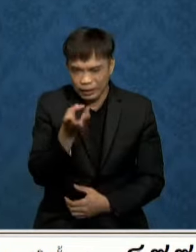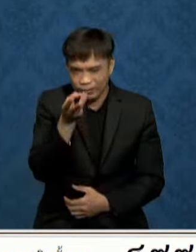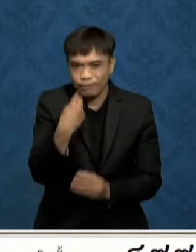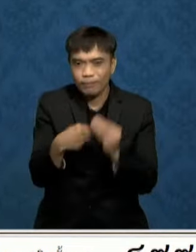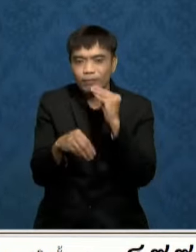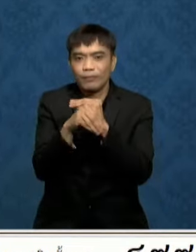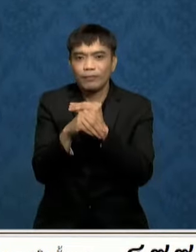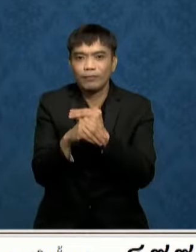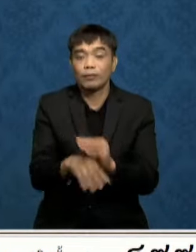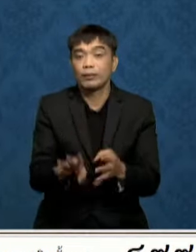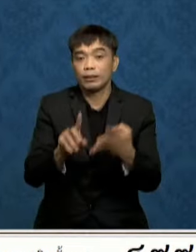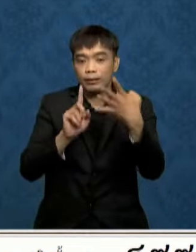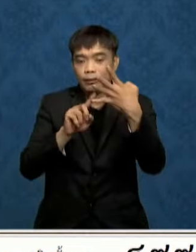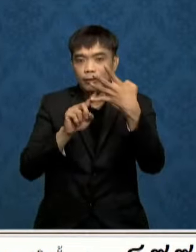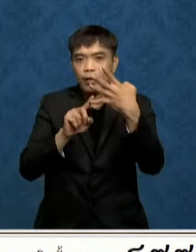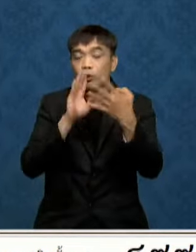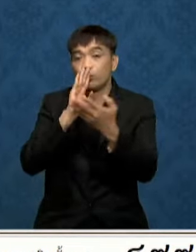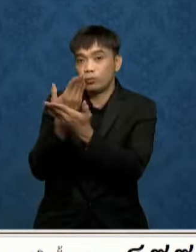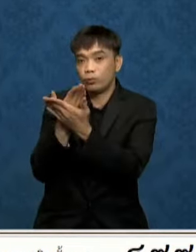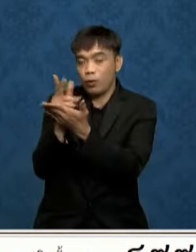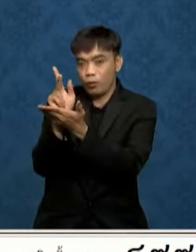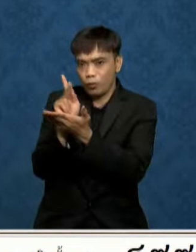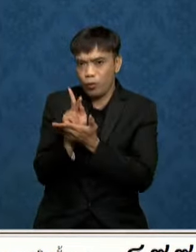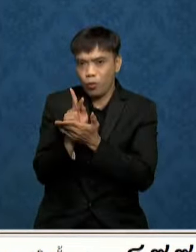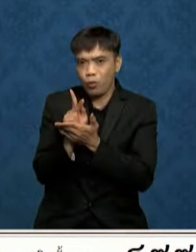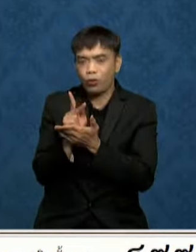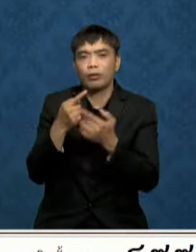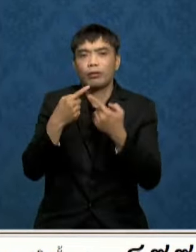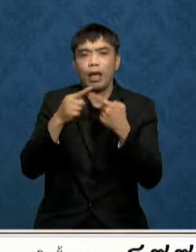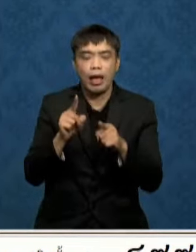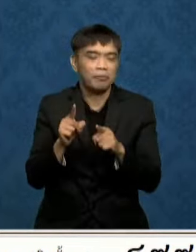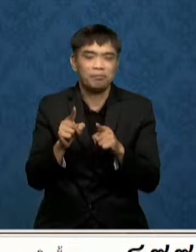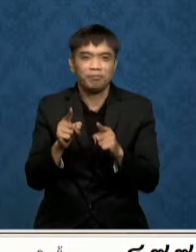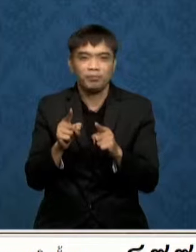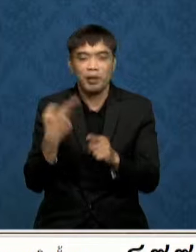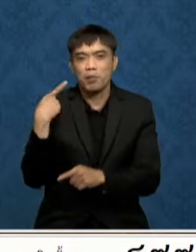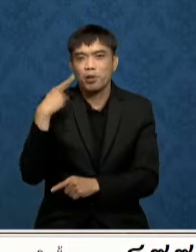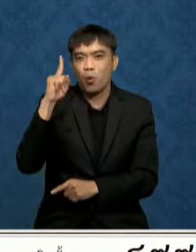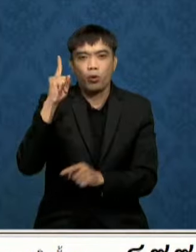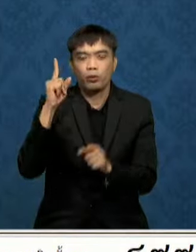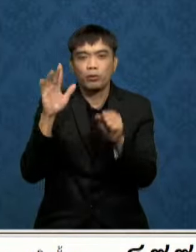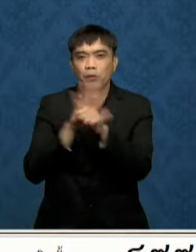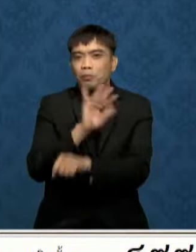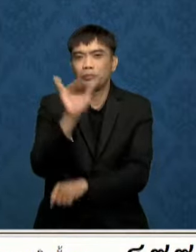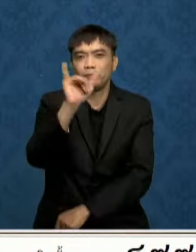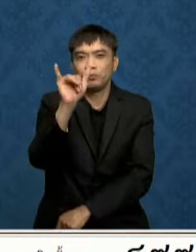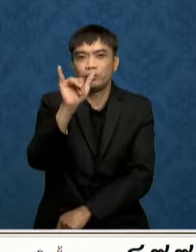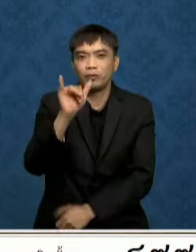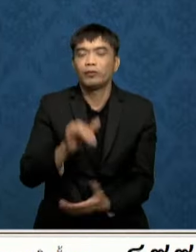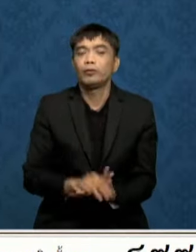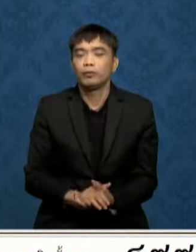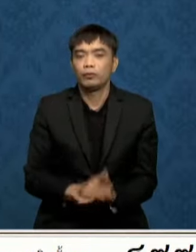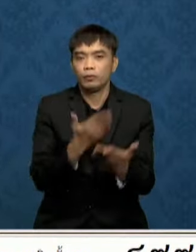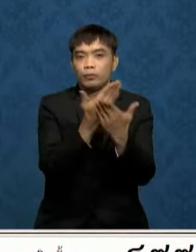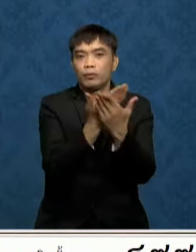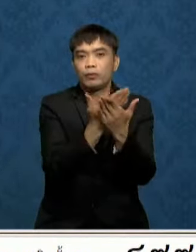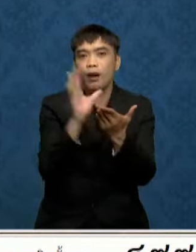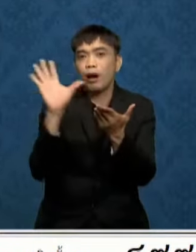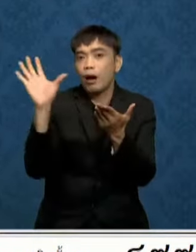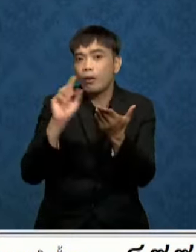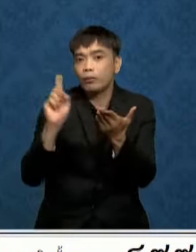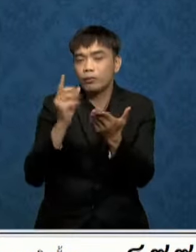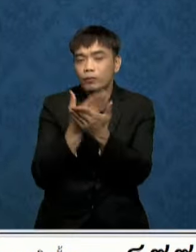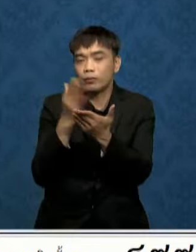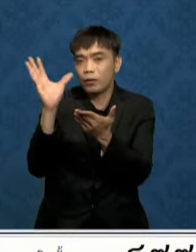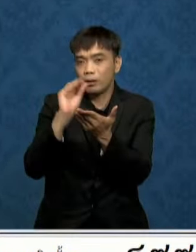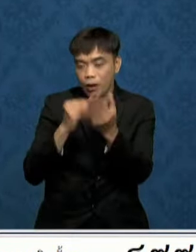ท่านประธานข้อที่ 4ค่ะถึงจะกู้ได้แต่ก็ไม่คุ้มที่จะทำนะคะขอหน้าสุดท้ายอ่ะค่ะคือแหล่งที่มาของเงินมันเปลี่ยนไปแล้วค่ะจากเดิมที่จะ